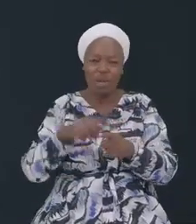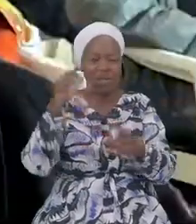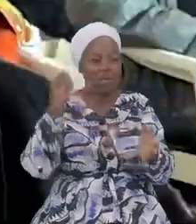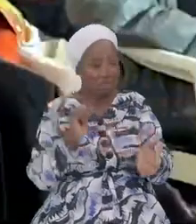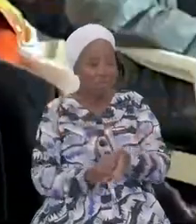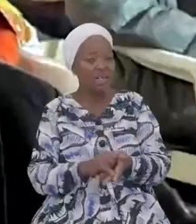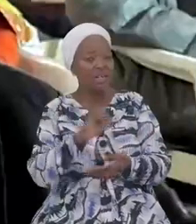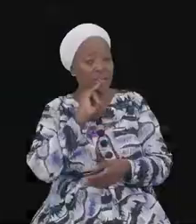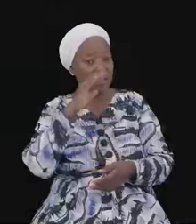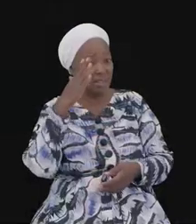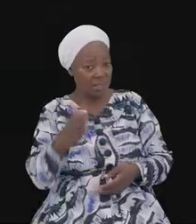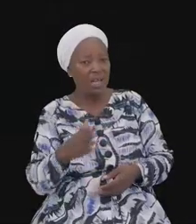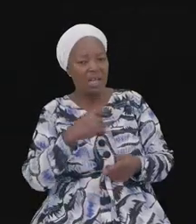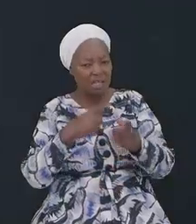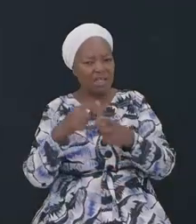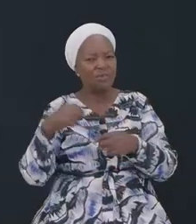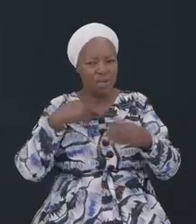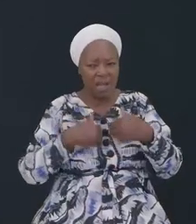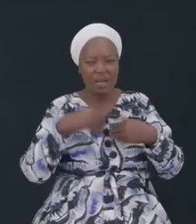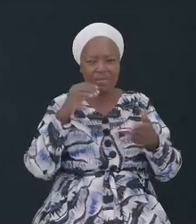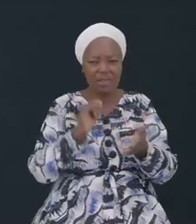C'est quand cela est là que